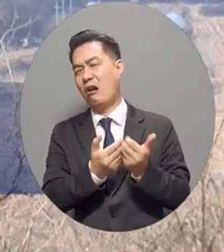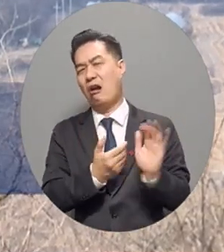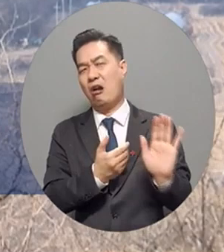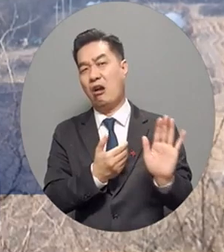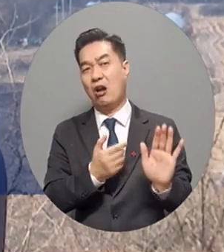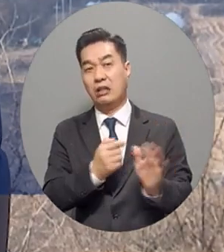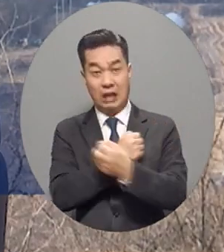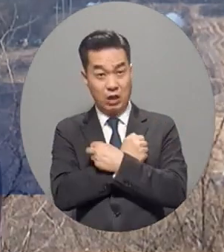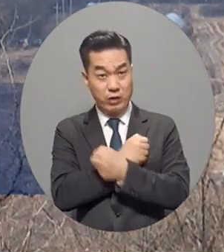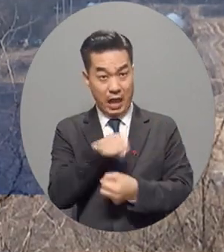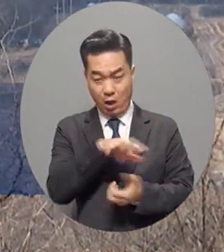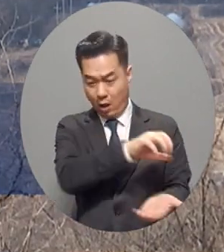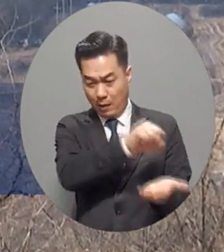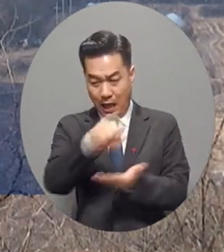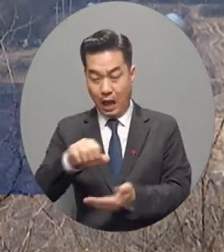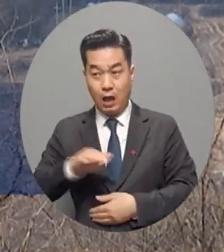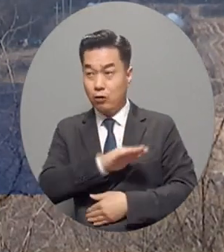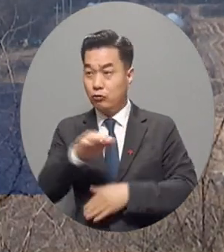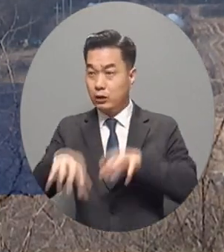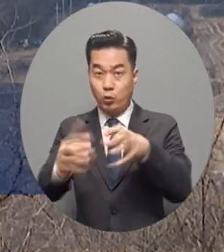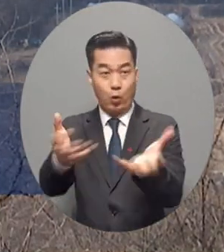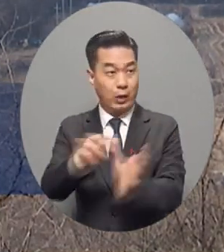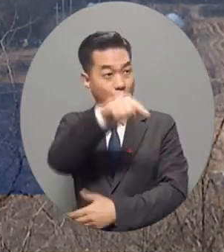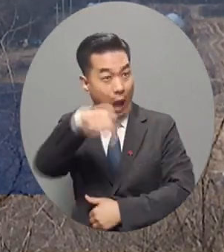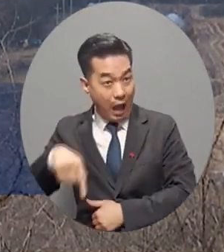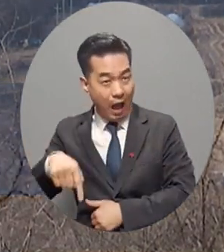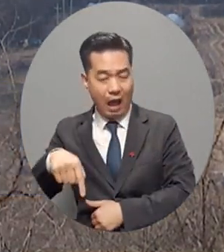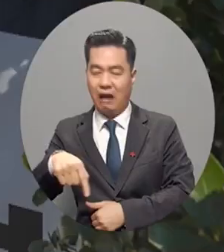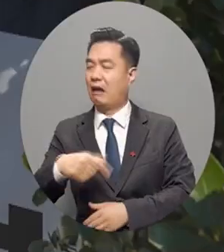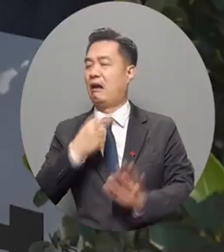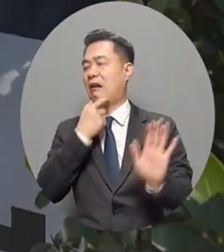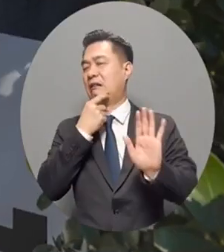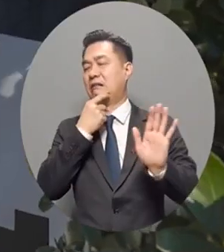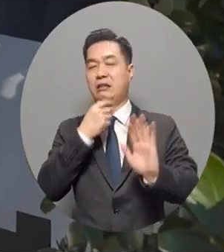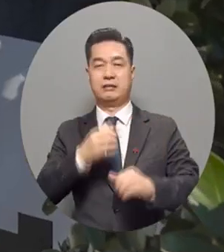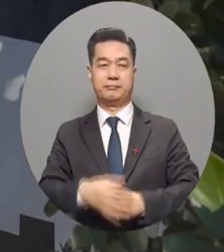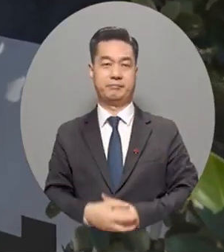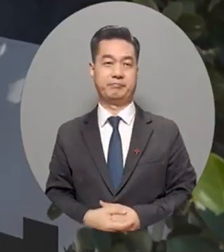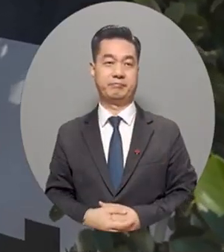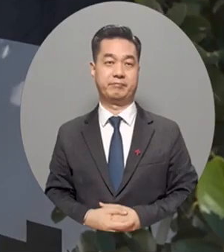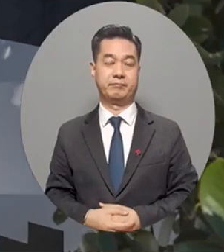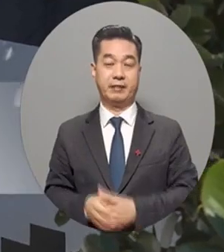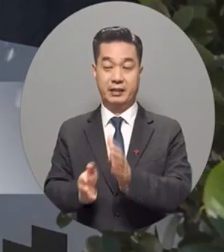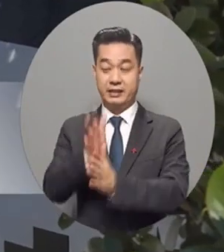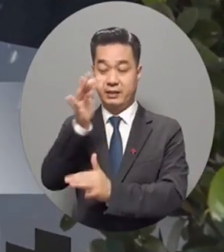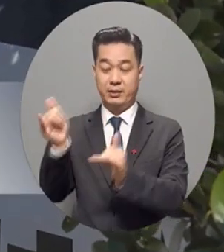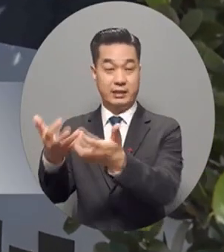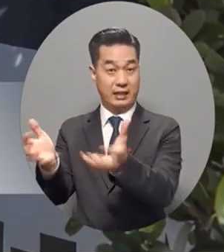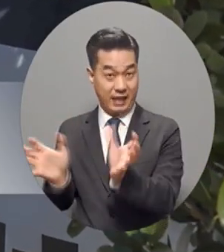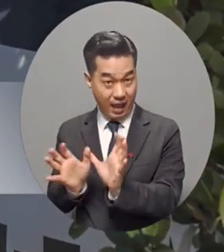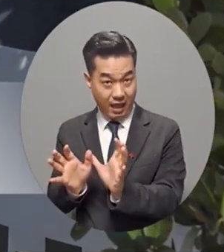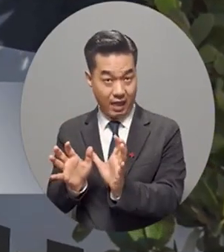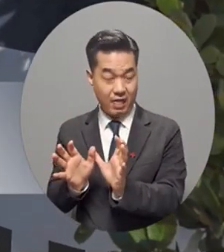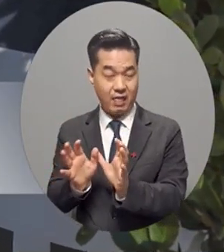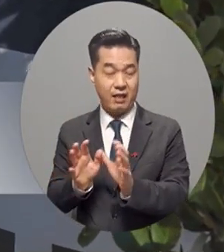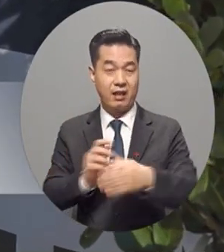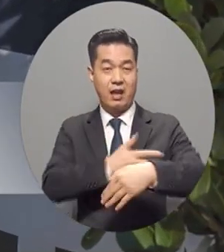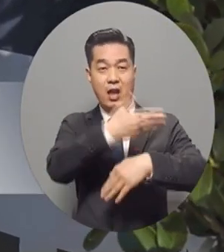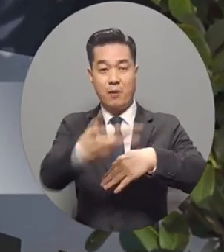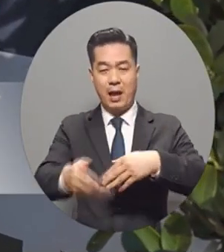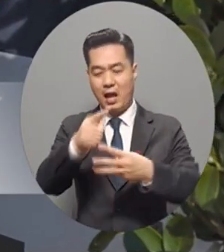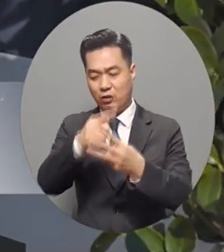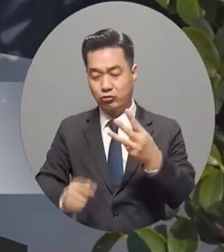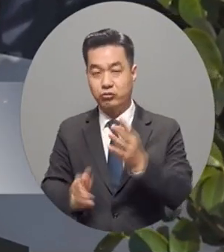유해가 저희 동네에 온다는 게 좋지 않죠. 시민단체들 뿐 아니라 파주시장까지 반대에